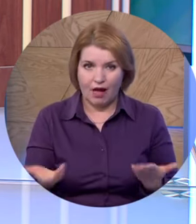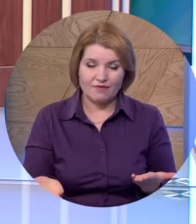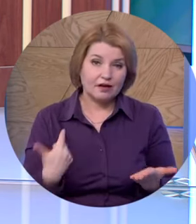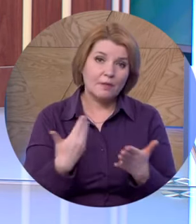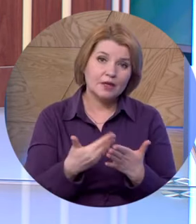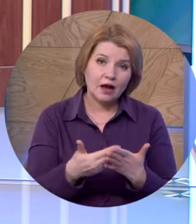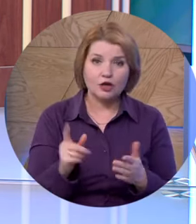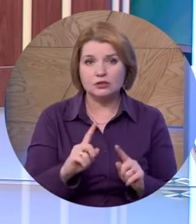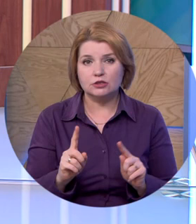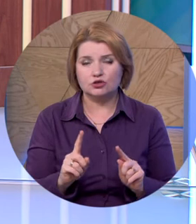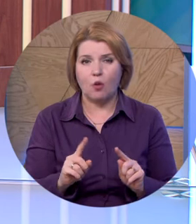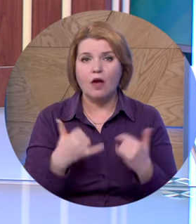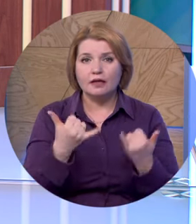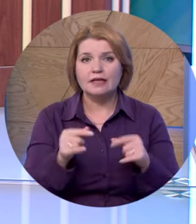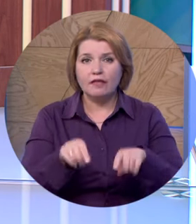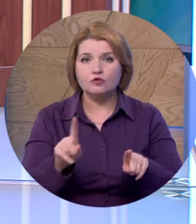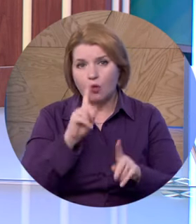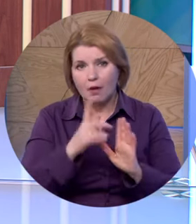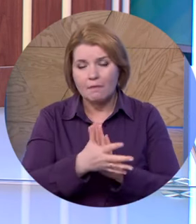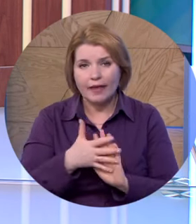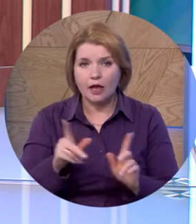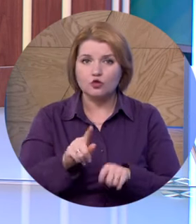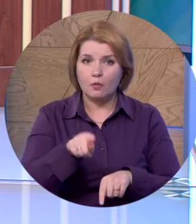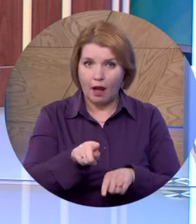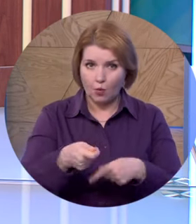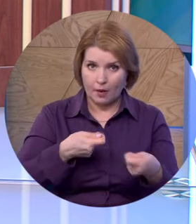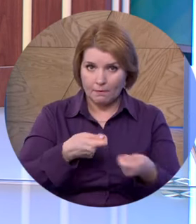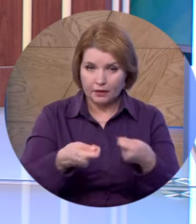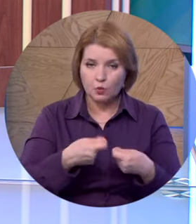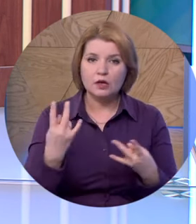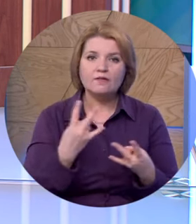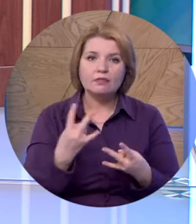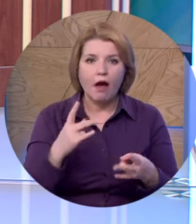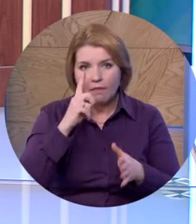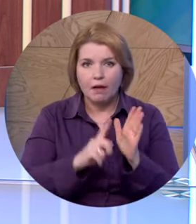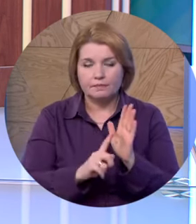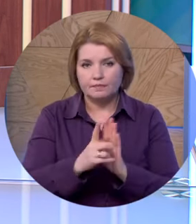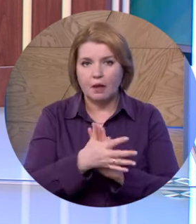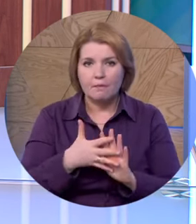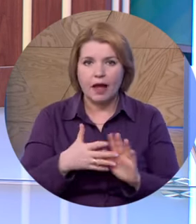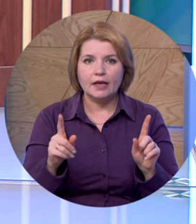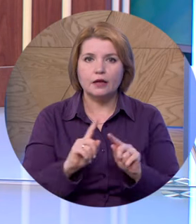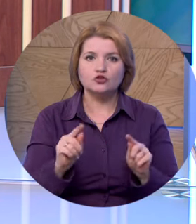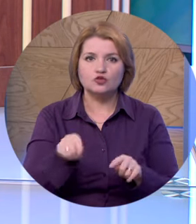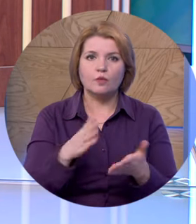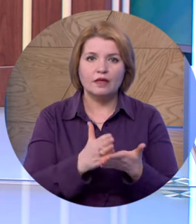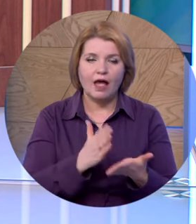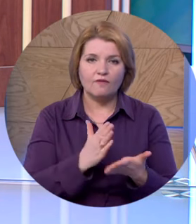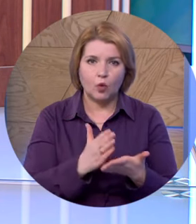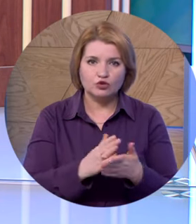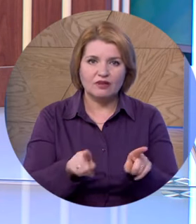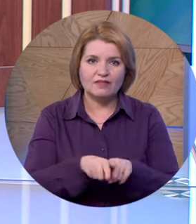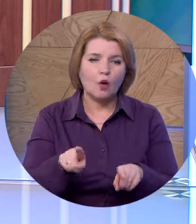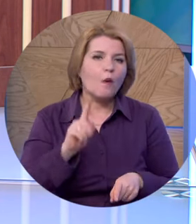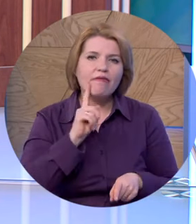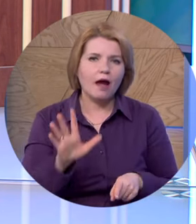для того, чтобы понять, что тобой манипулируют, важно, что ты начинаешь чувствовать, что ты находишься в некой некомфортной среде, ты находишься в